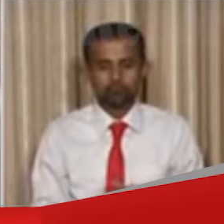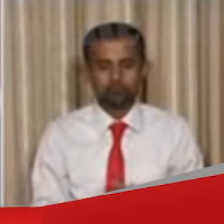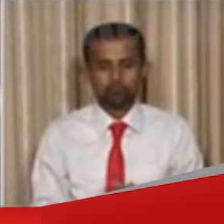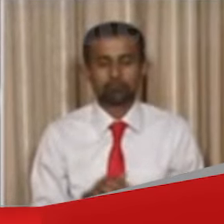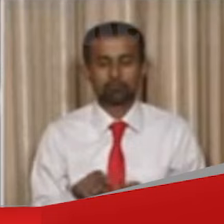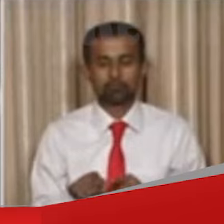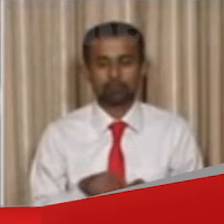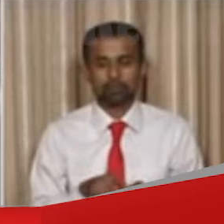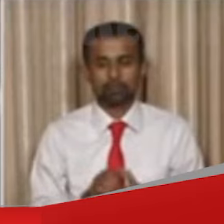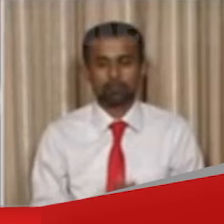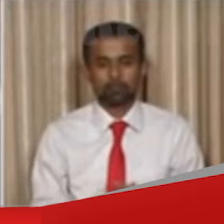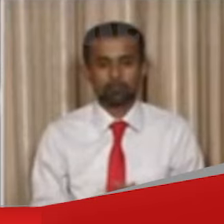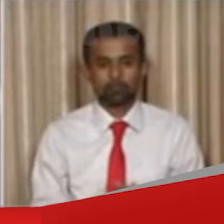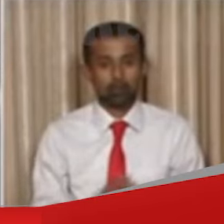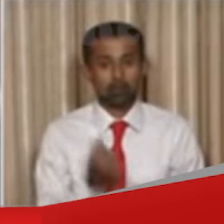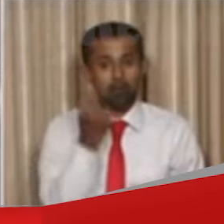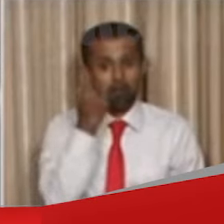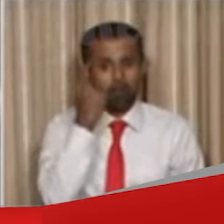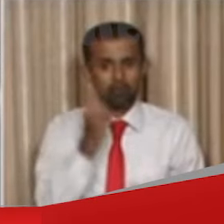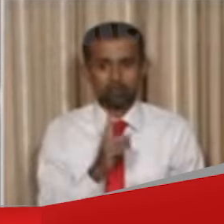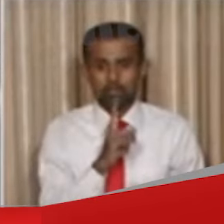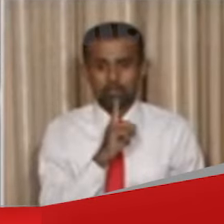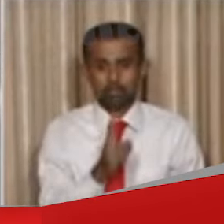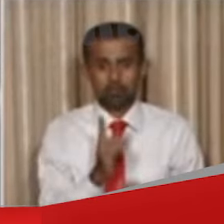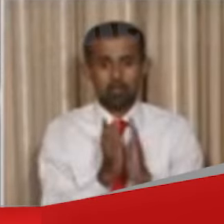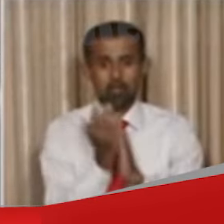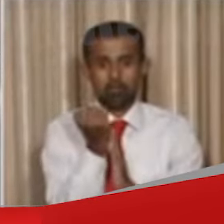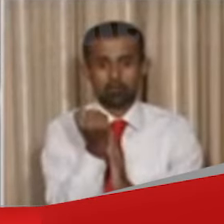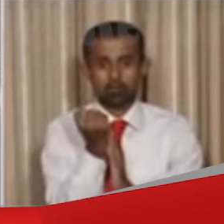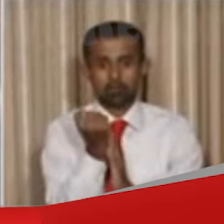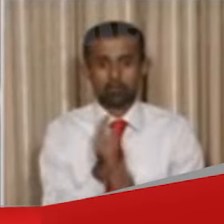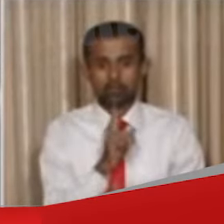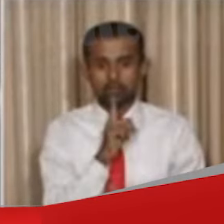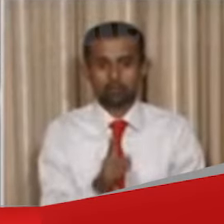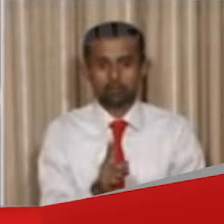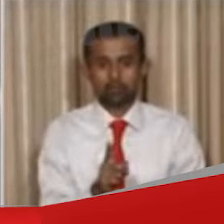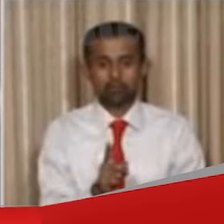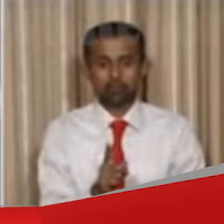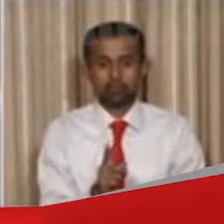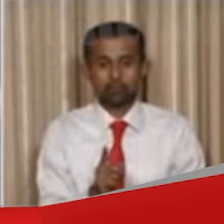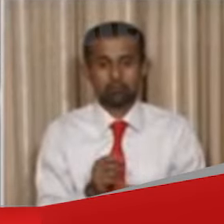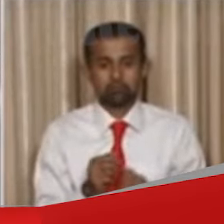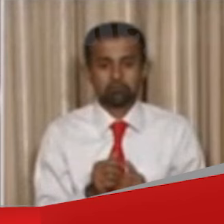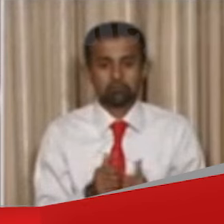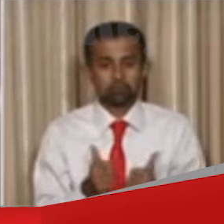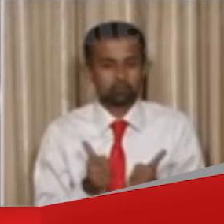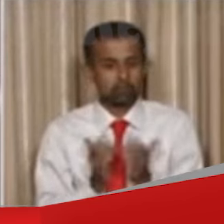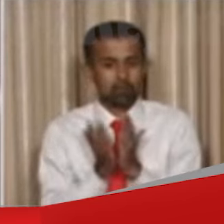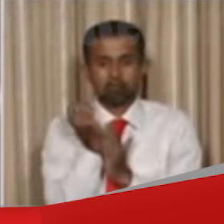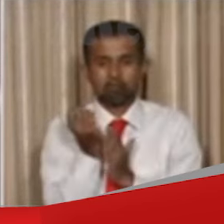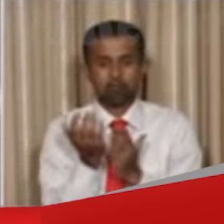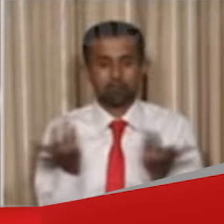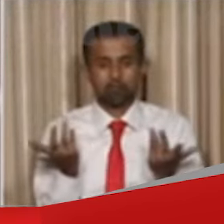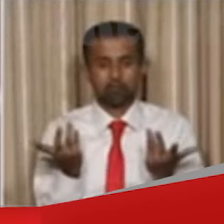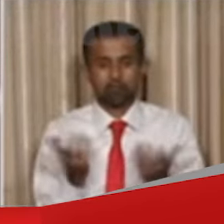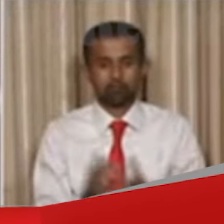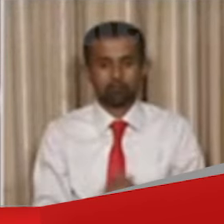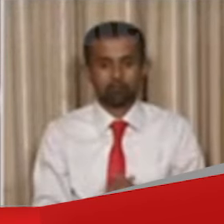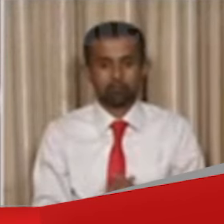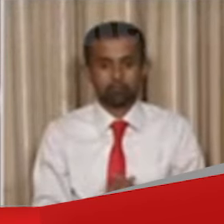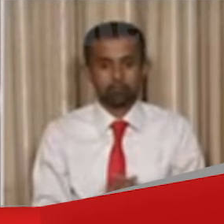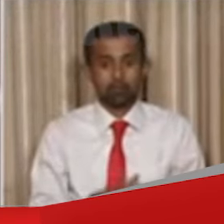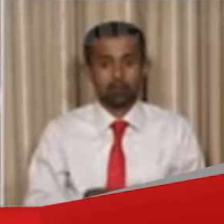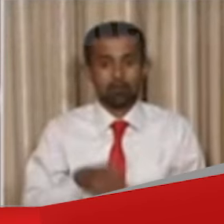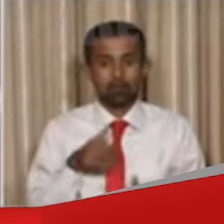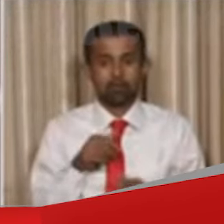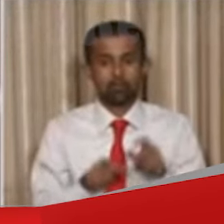වගේම අදහස් ප්‍රකාශ කිරීමේ අයිතිය කියන්නේ පරම අයිතියක් නෙවෙයි. ඒක මූලික